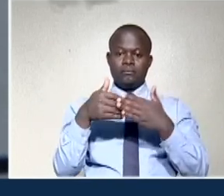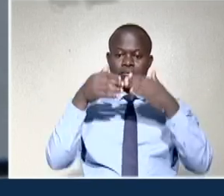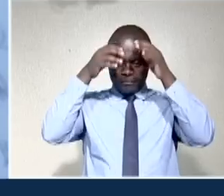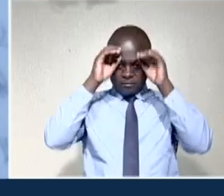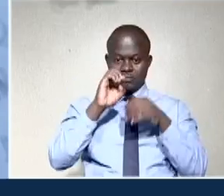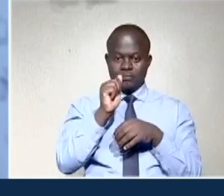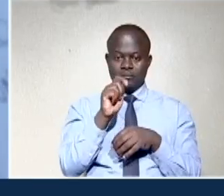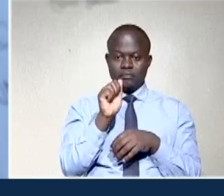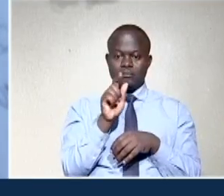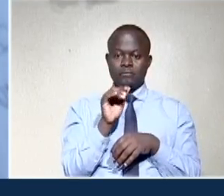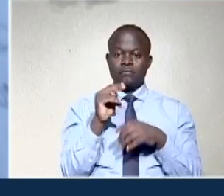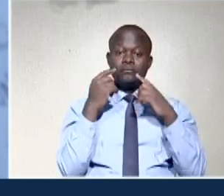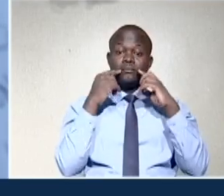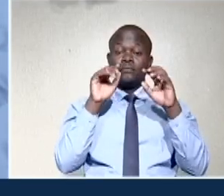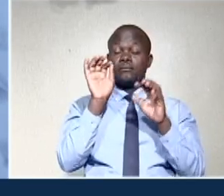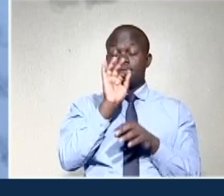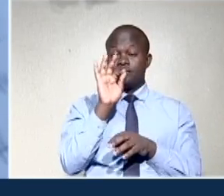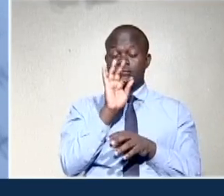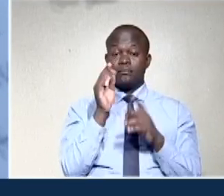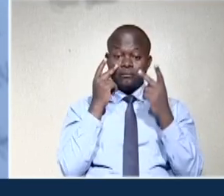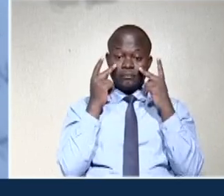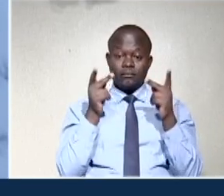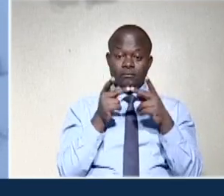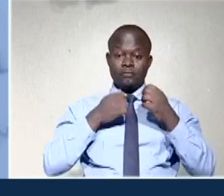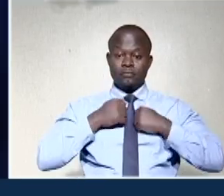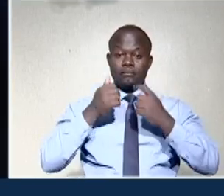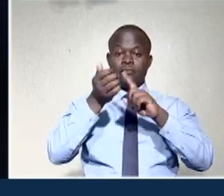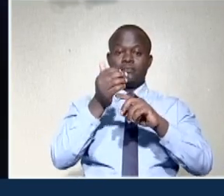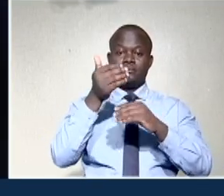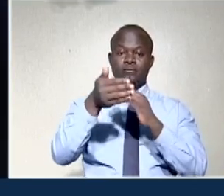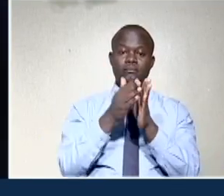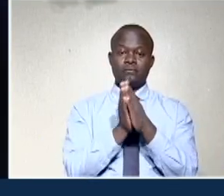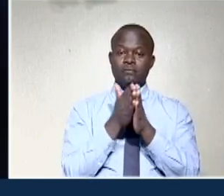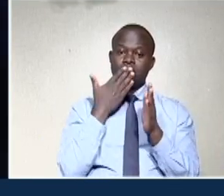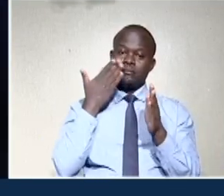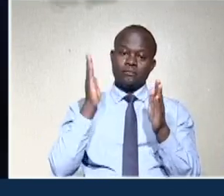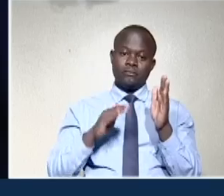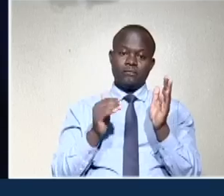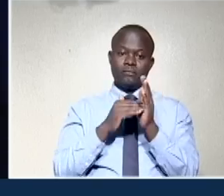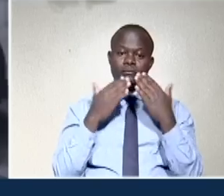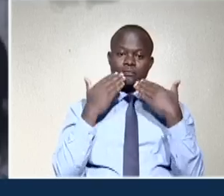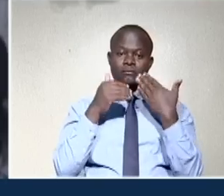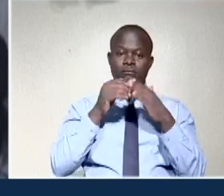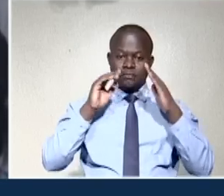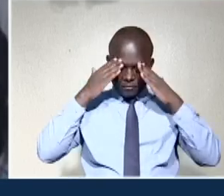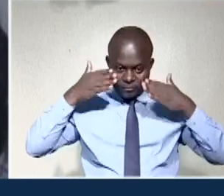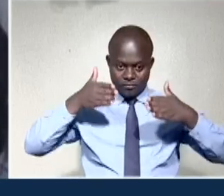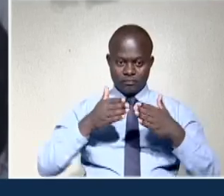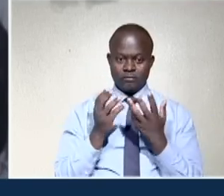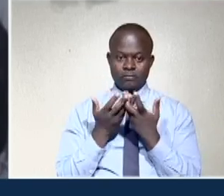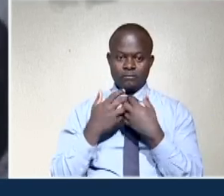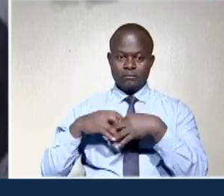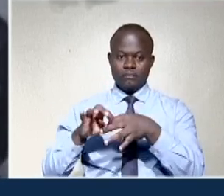Perezida Katarine yavuze ko bitangaje kubona aho u Rwanda rugeze nyuma y'aya mateka ashaririye, ndetse anashima ko rwashyize imbere